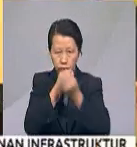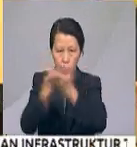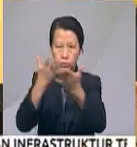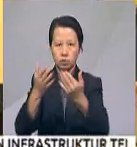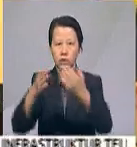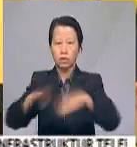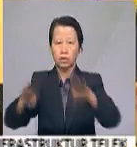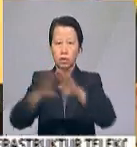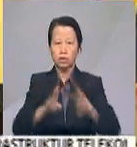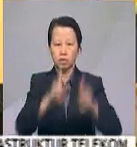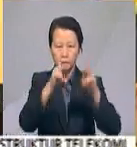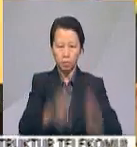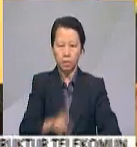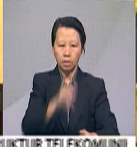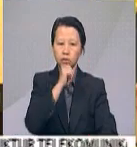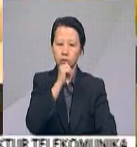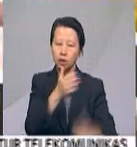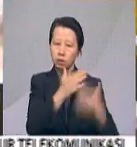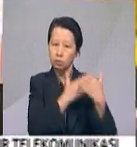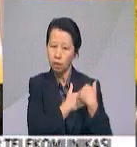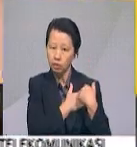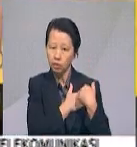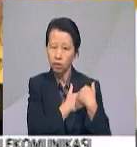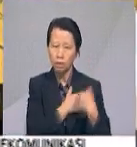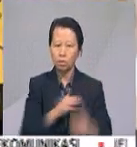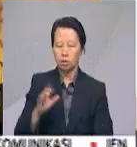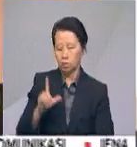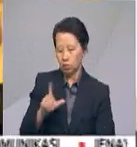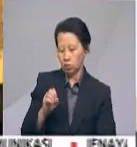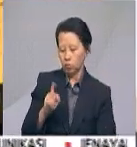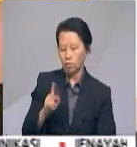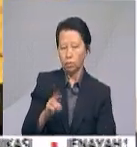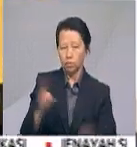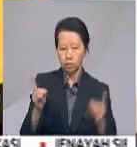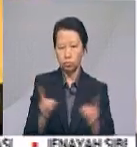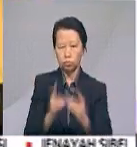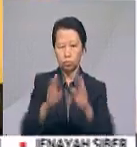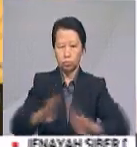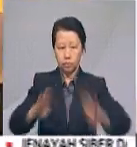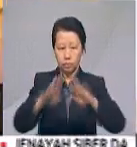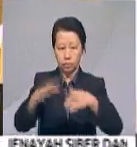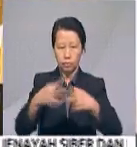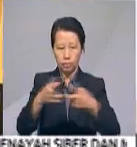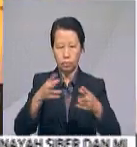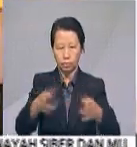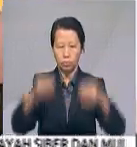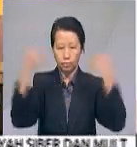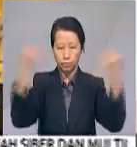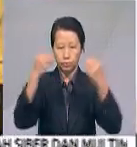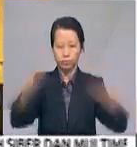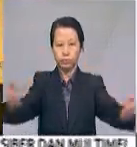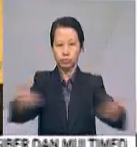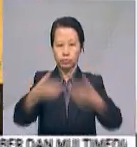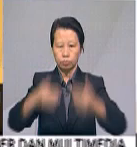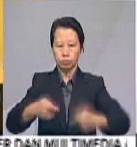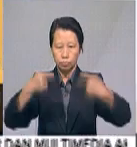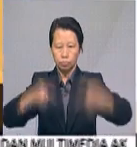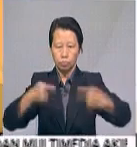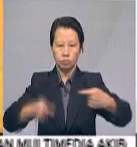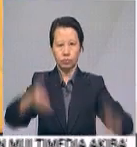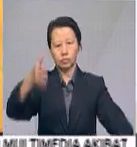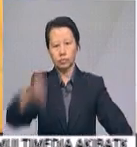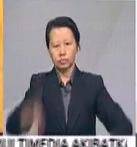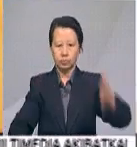berita oleh pihak yang tidak bertanggungjawab. Anthony Lok ditemui pemberita selepas merasmikan majlis penutup pertandingan robotik